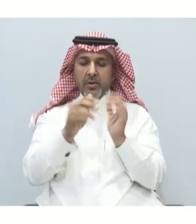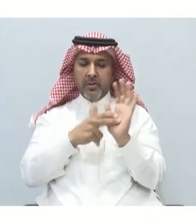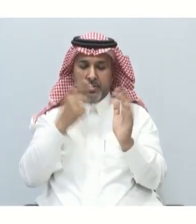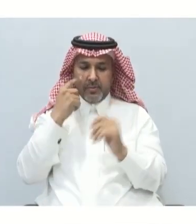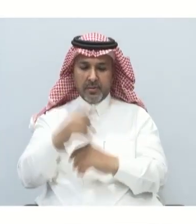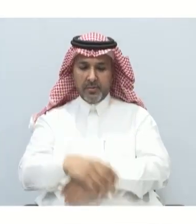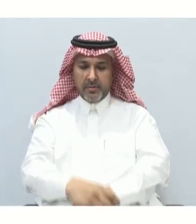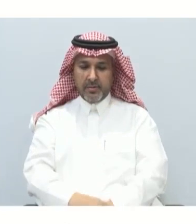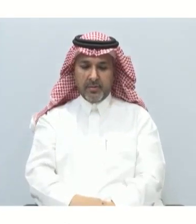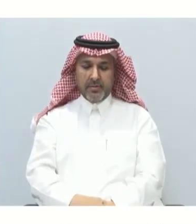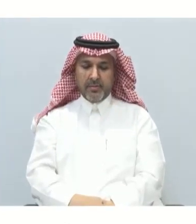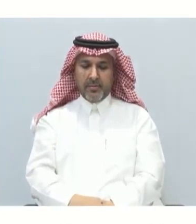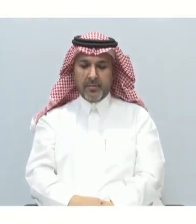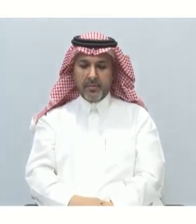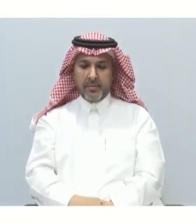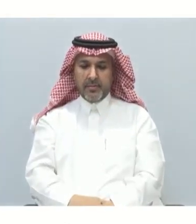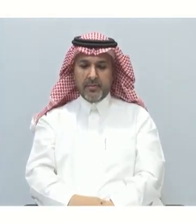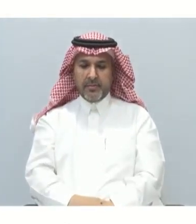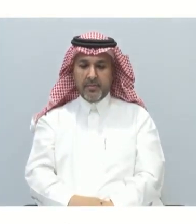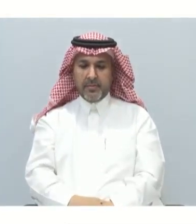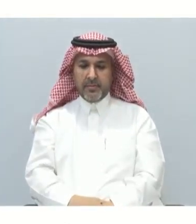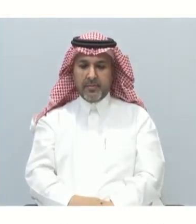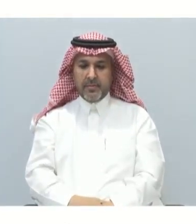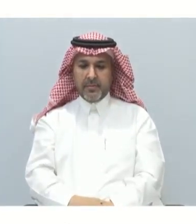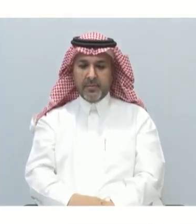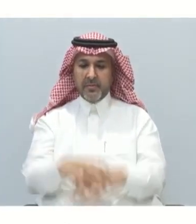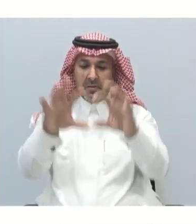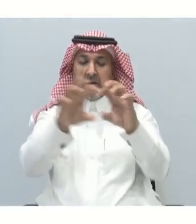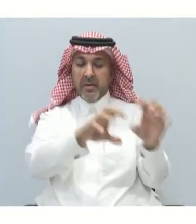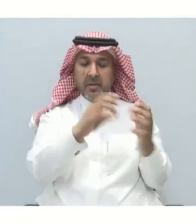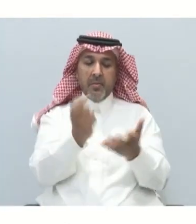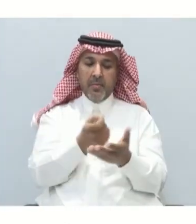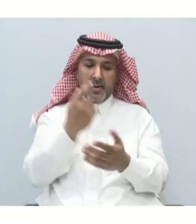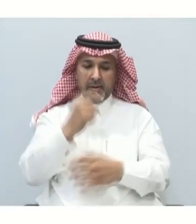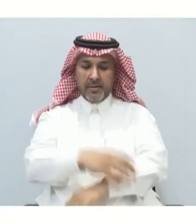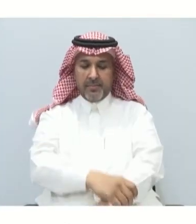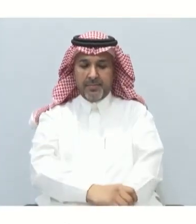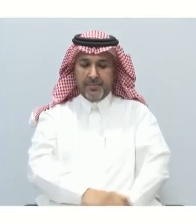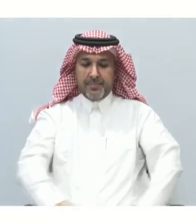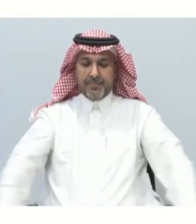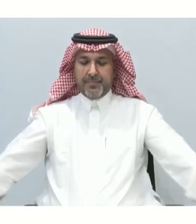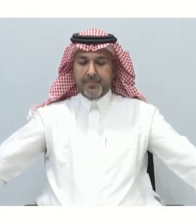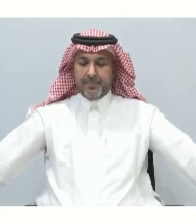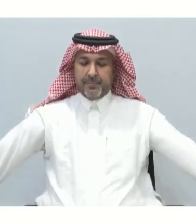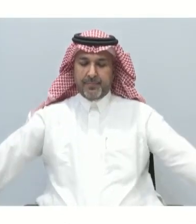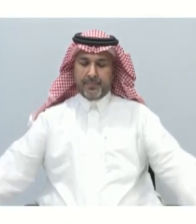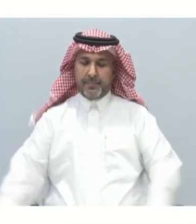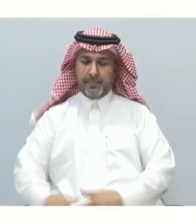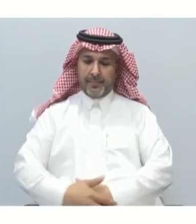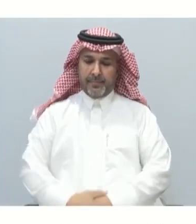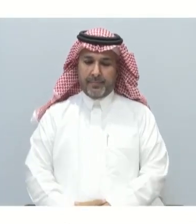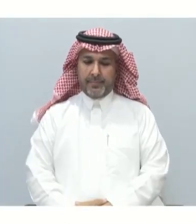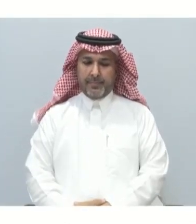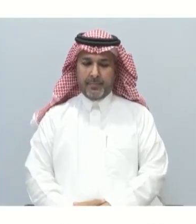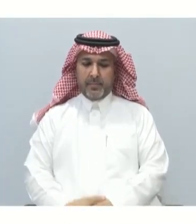كم 5.12 فبالتالي اعوض بس بقيمه هذه المعادله وبالتالي قلنا دائما نكتبها على شكل